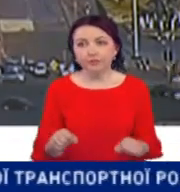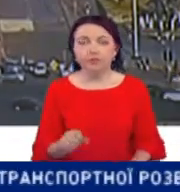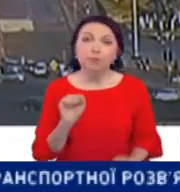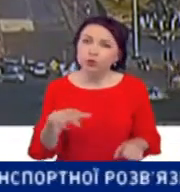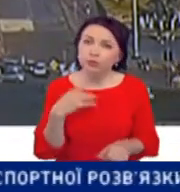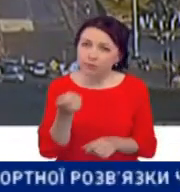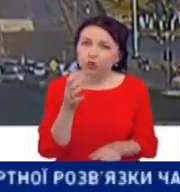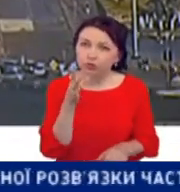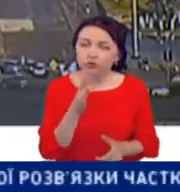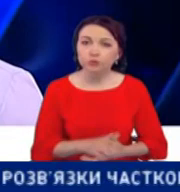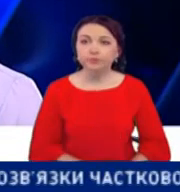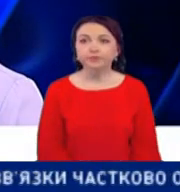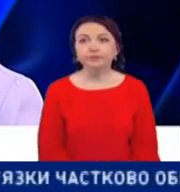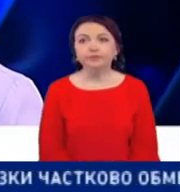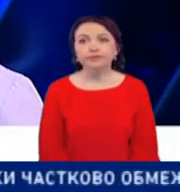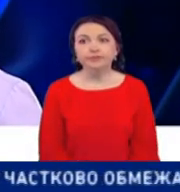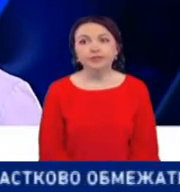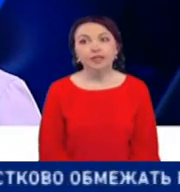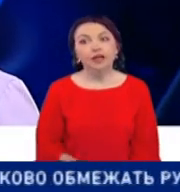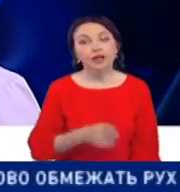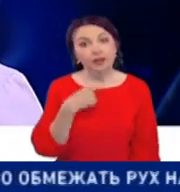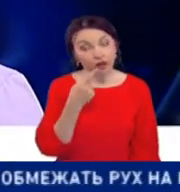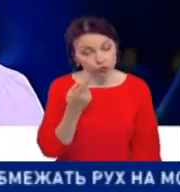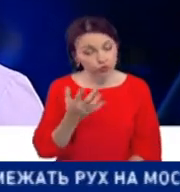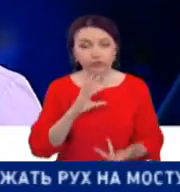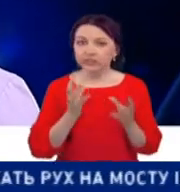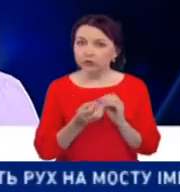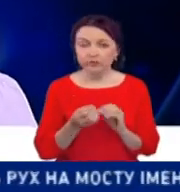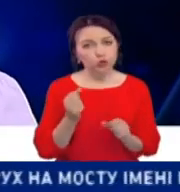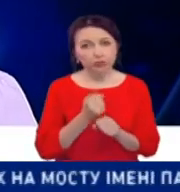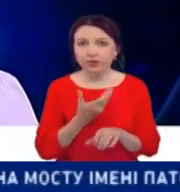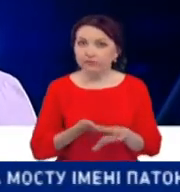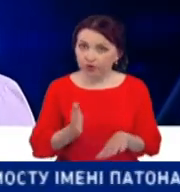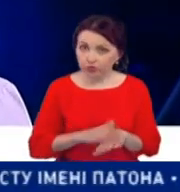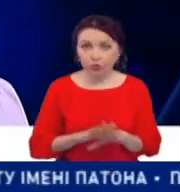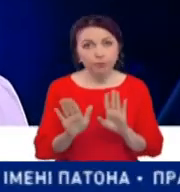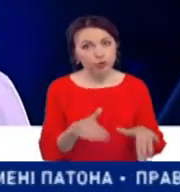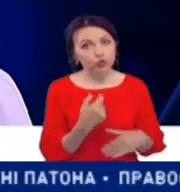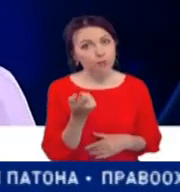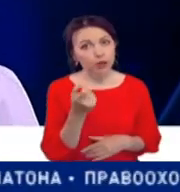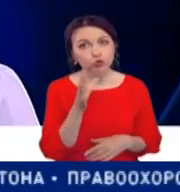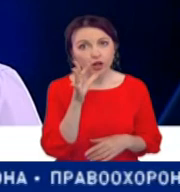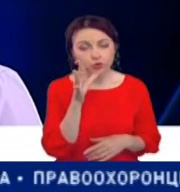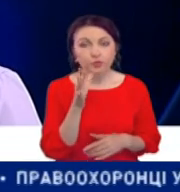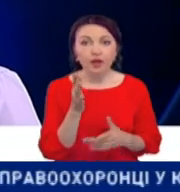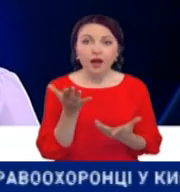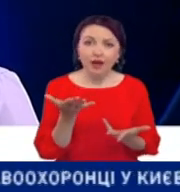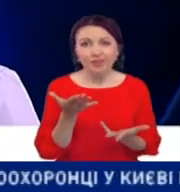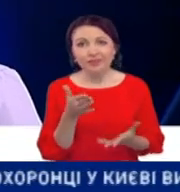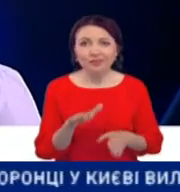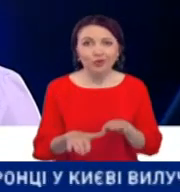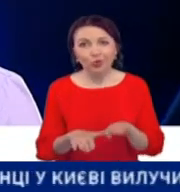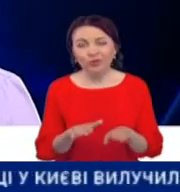часу, як от ви думаєте? Так, тому я кажу, що ну, поки висновки, важко, так? Висновки робити важко, і тому що пройшло мало часу. Так. Але якісь ці кроки ну,